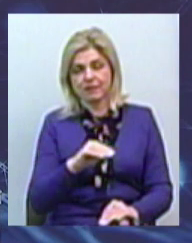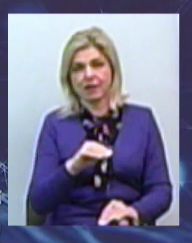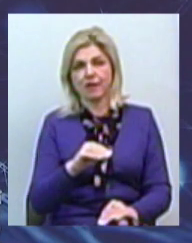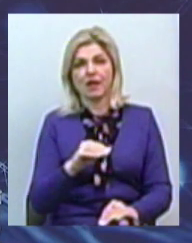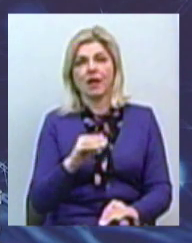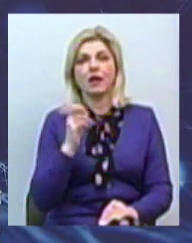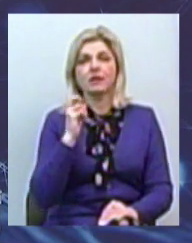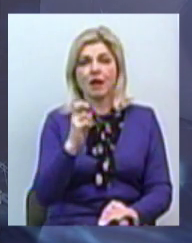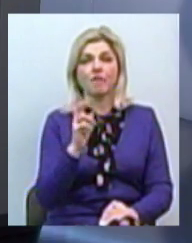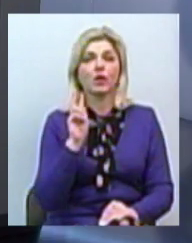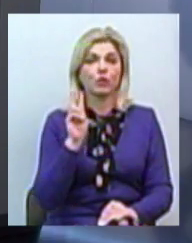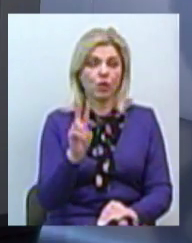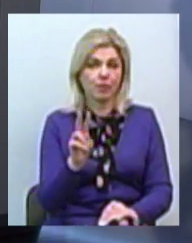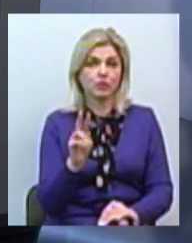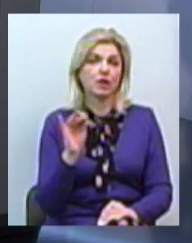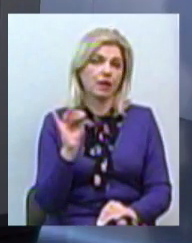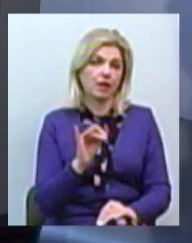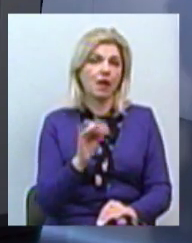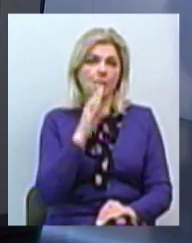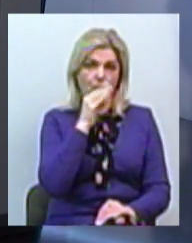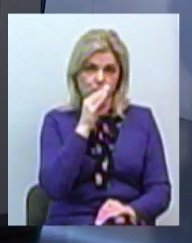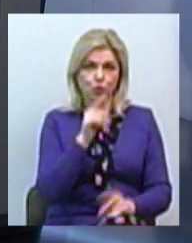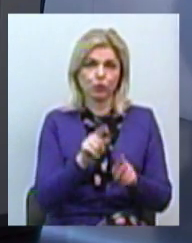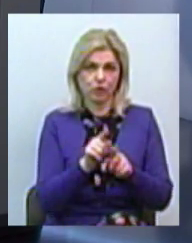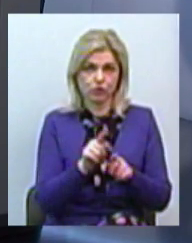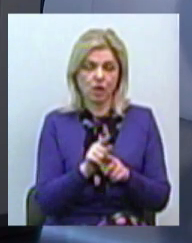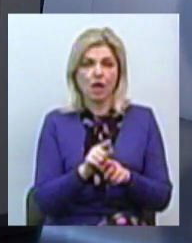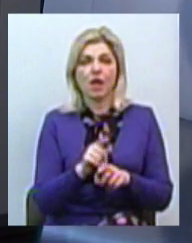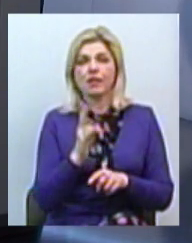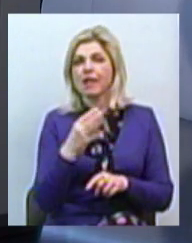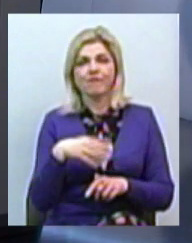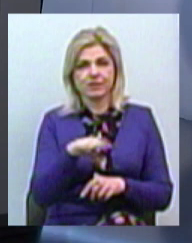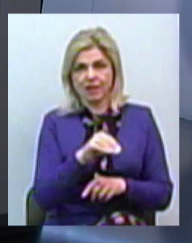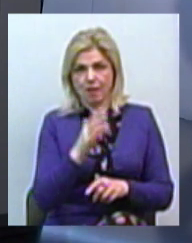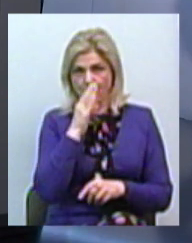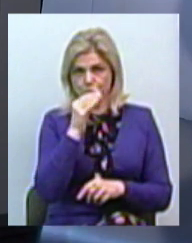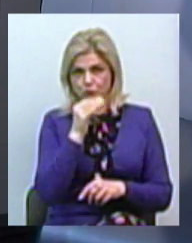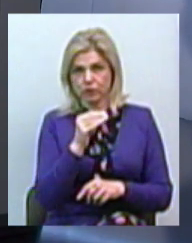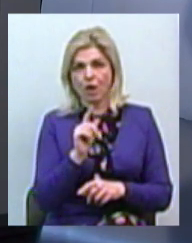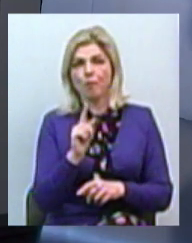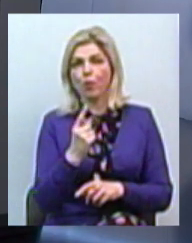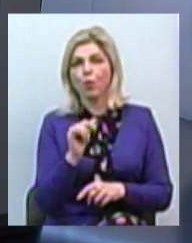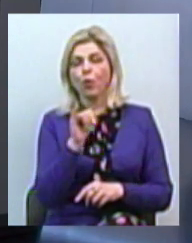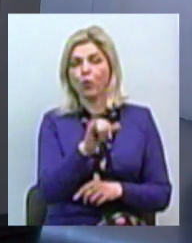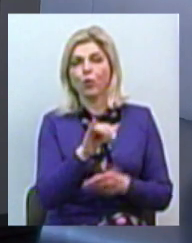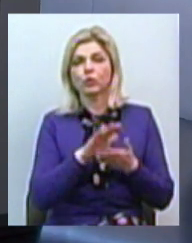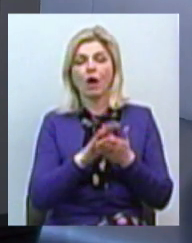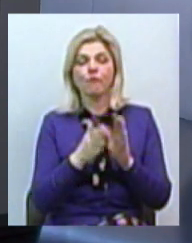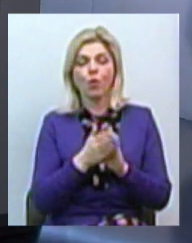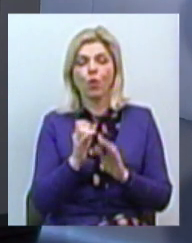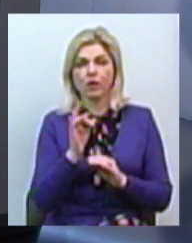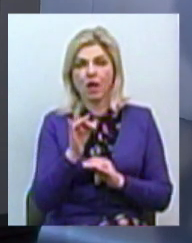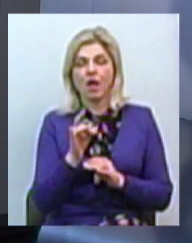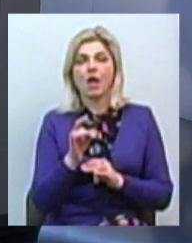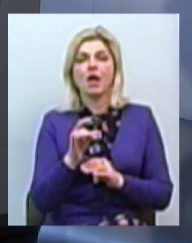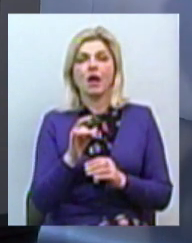увесь муніципальний транспорт і деякі маршрутні таксі. Чому деякі? Тому що у договорах між перевізниками